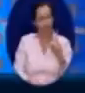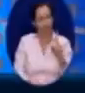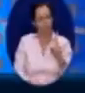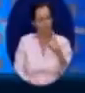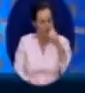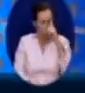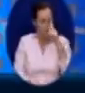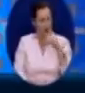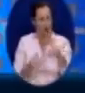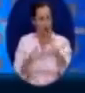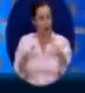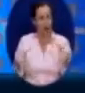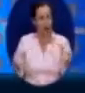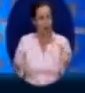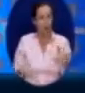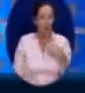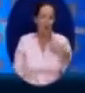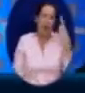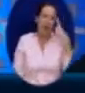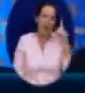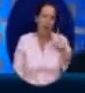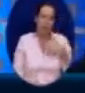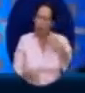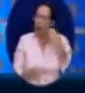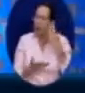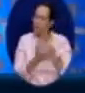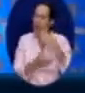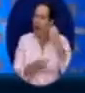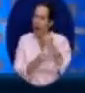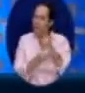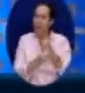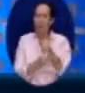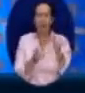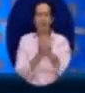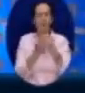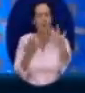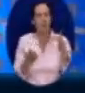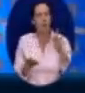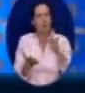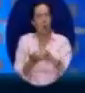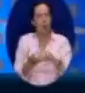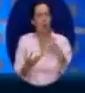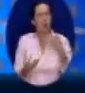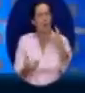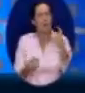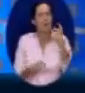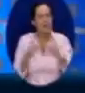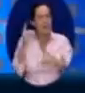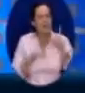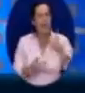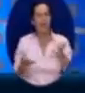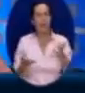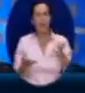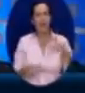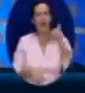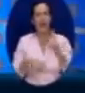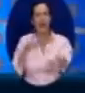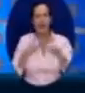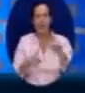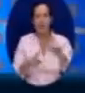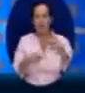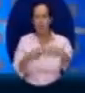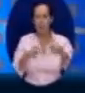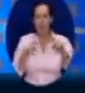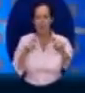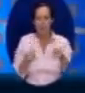יודעת שהגבול... לא יודע, אני בכמה מקומות עבדתי, נגיד, מערכות של עיתונים, מקום עם אנרגיות, עם דינמיקה, ככה לפעמים לקראת שעות